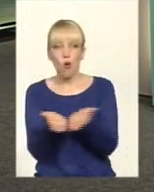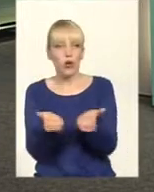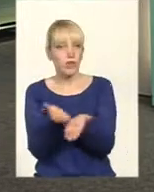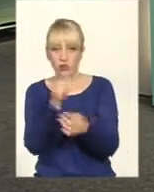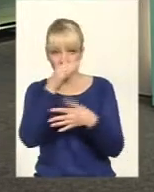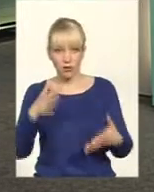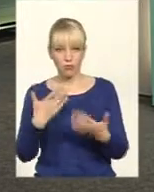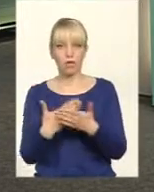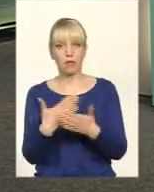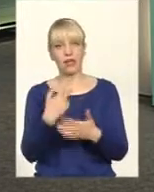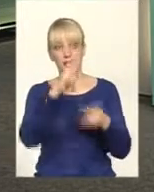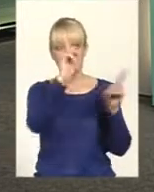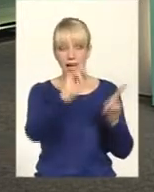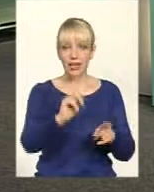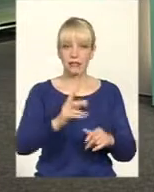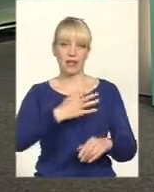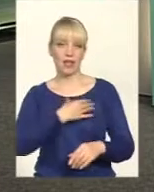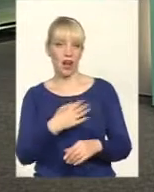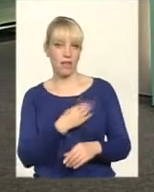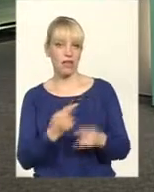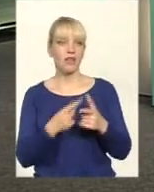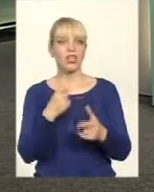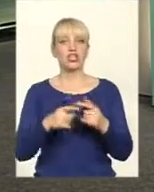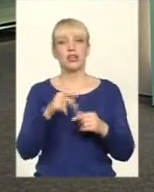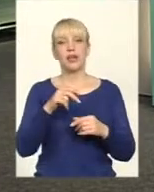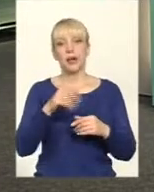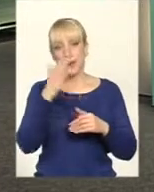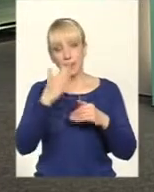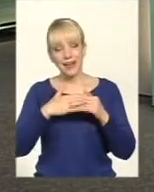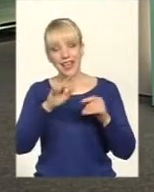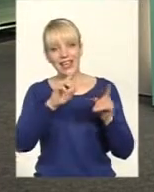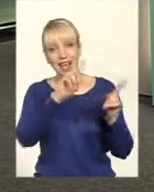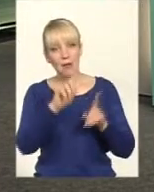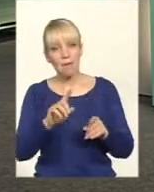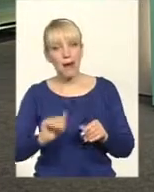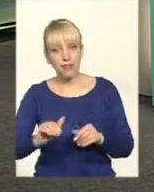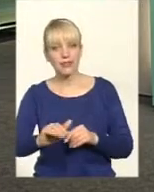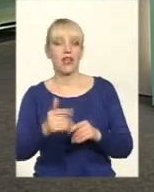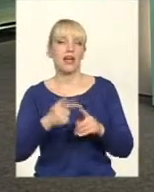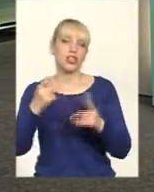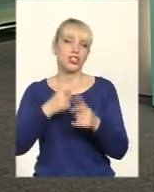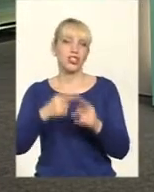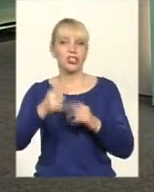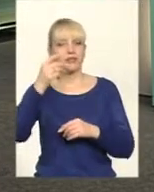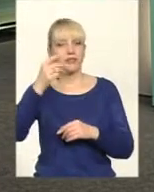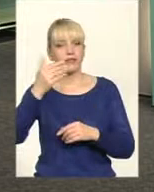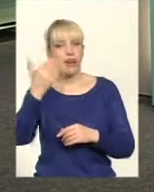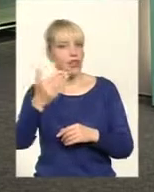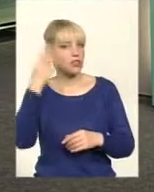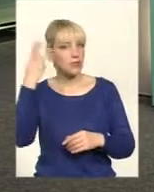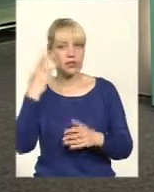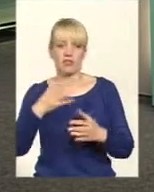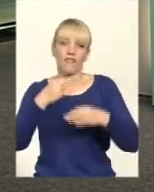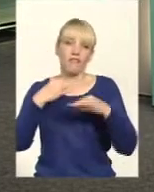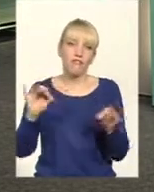ми бачимо, скажімо, Закарпаття чи Львів, ну, там, чи Прикарпаття, чи інший регіон, вашу Хмельниччину, тут люди вільно